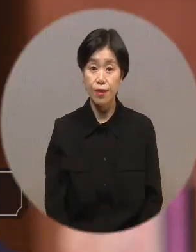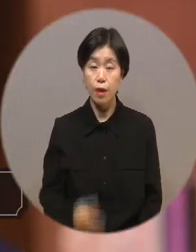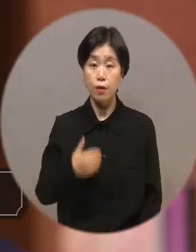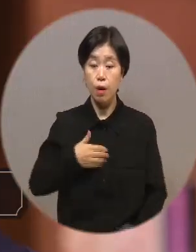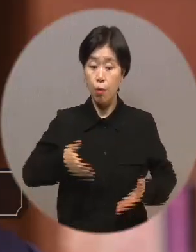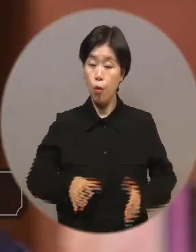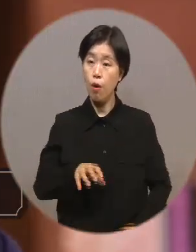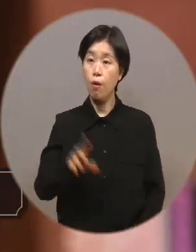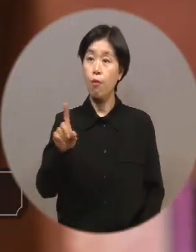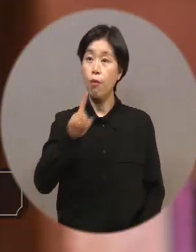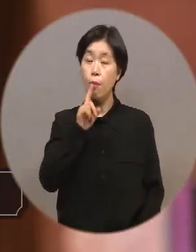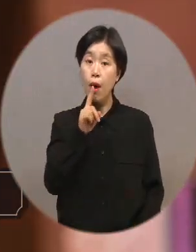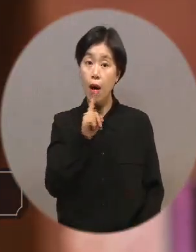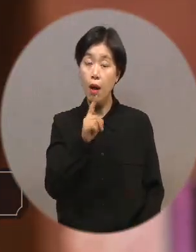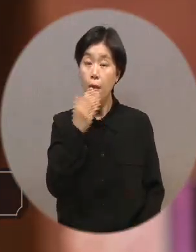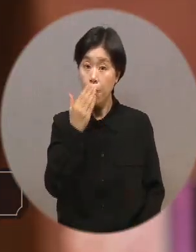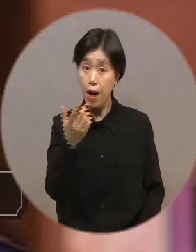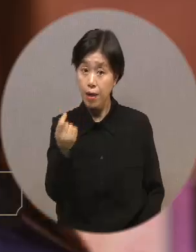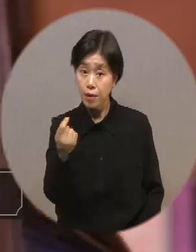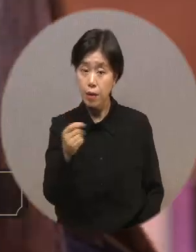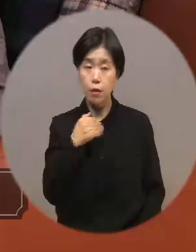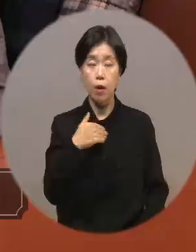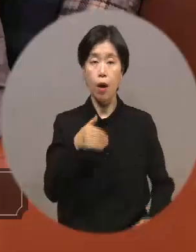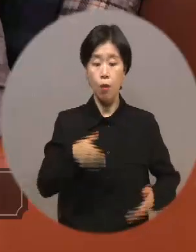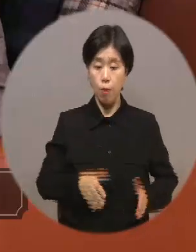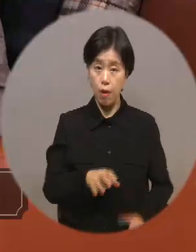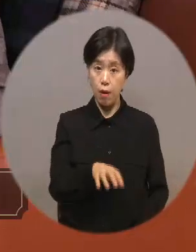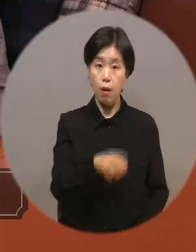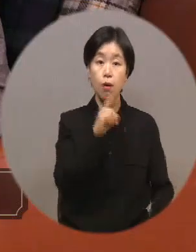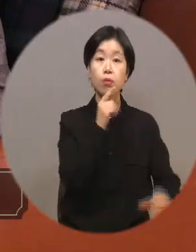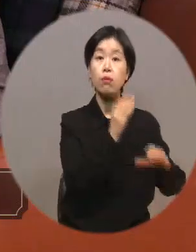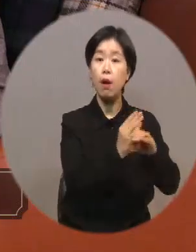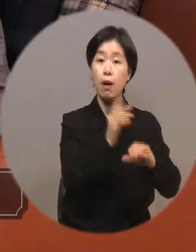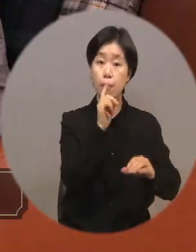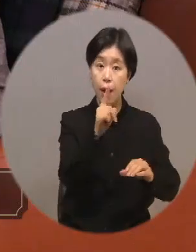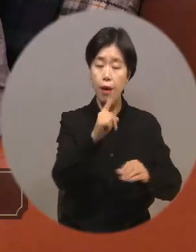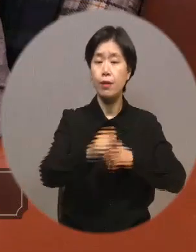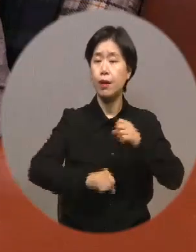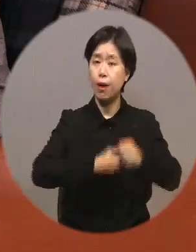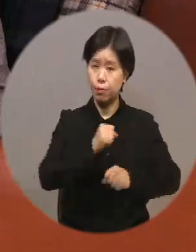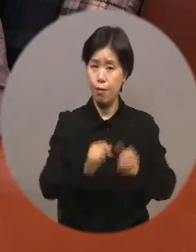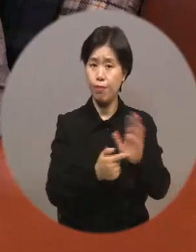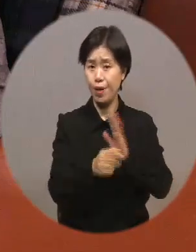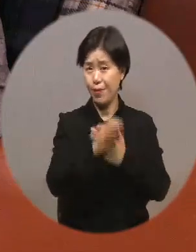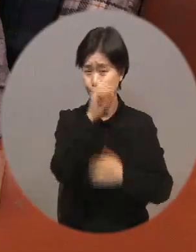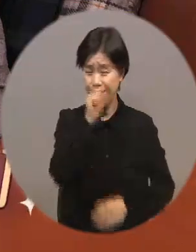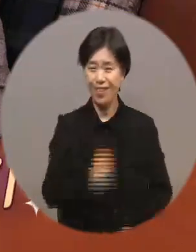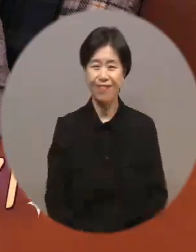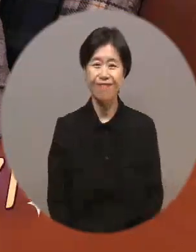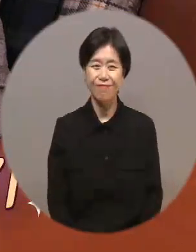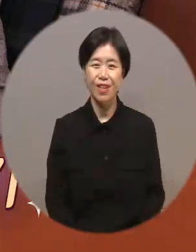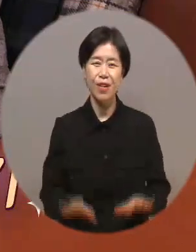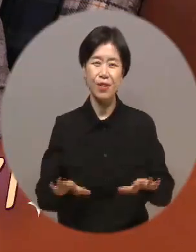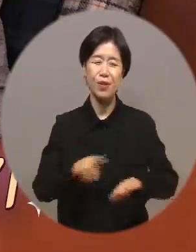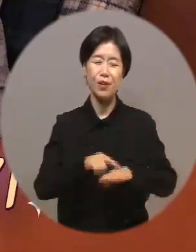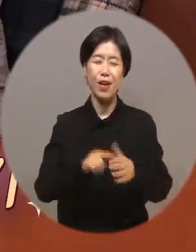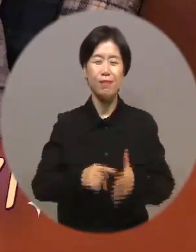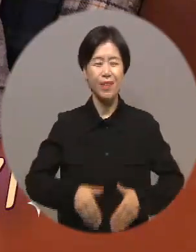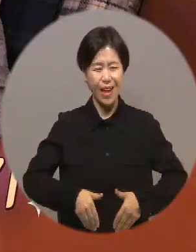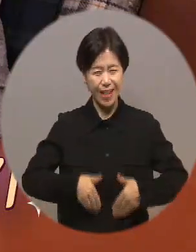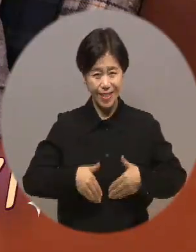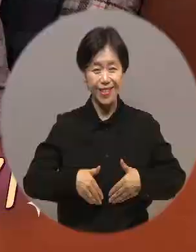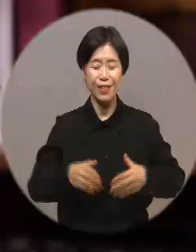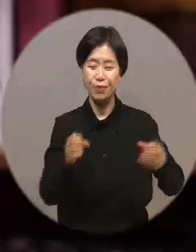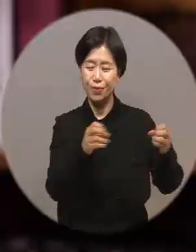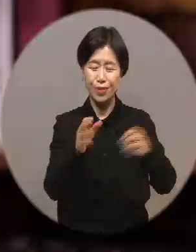것처럼 북한에서 온 것도 그런 개념으로 네네. 다가갔으면 좋겠다라는 생각해봤습니다. 자, 오늘도 참 마음이 따뜻해지는 토크